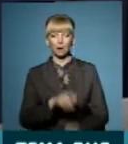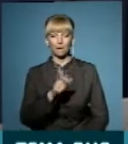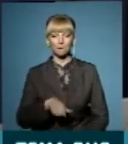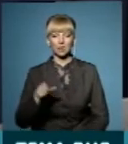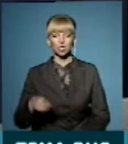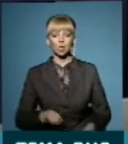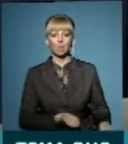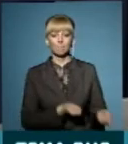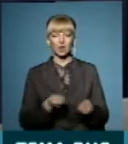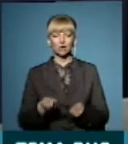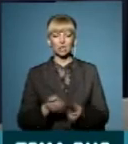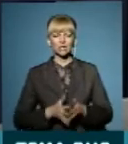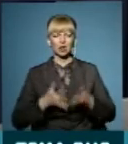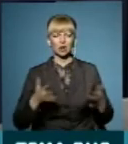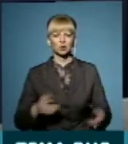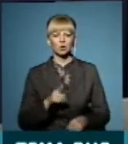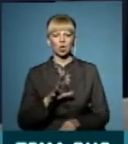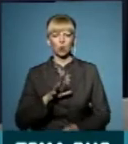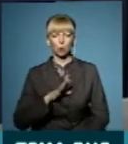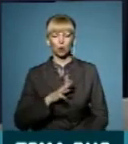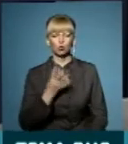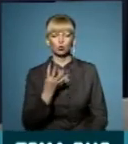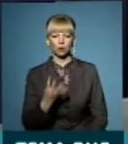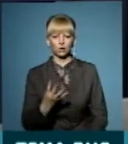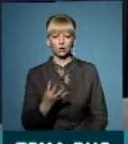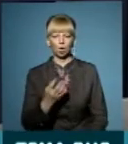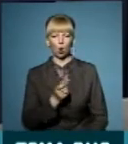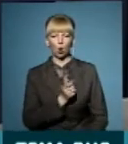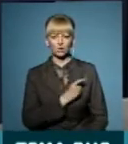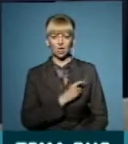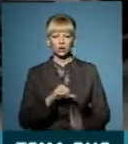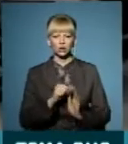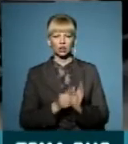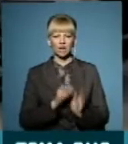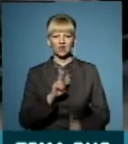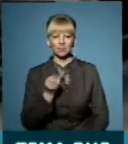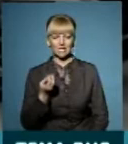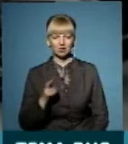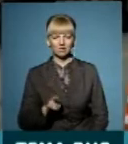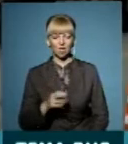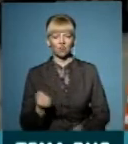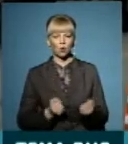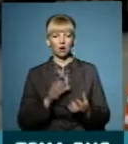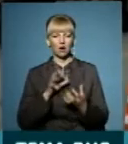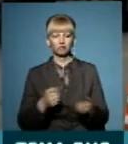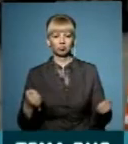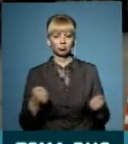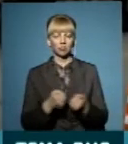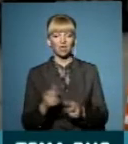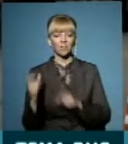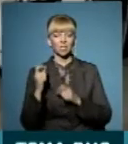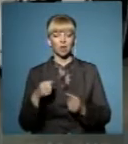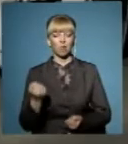пасажирські перевезення. Наймасштабнішими з них були 4. Одеса, 16 квітня. Водій автобуса зіткнувся з